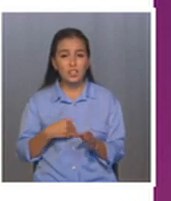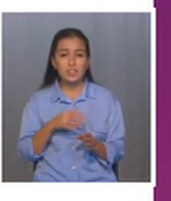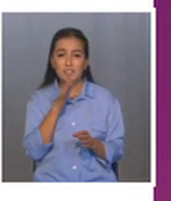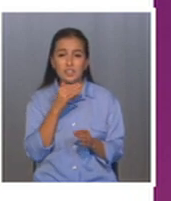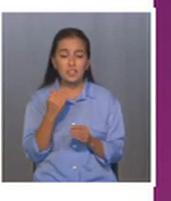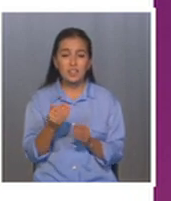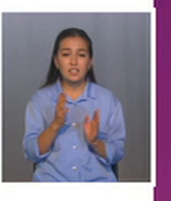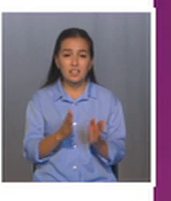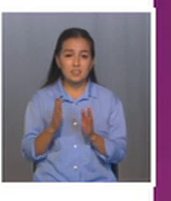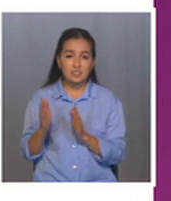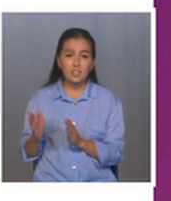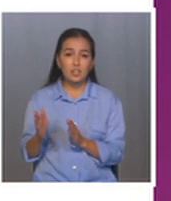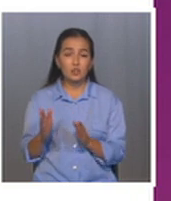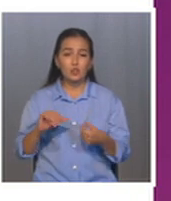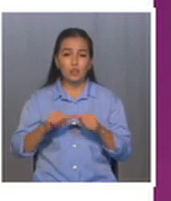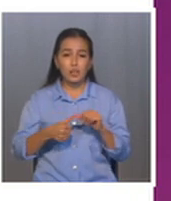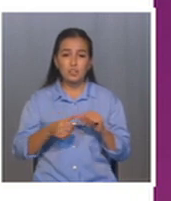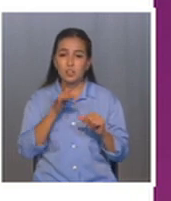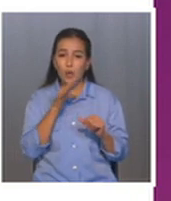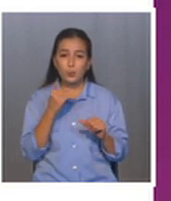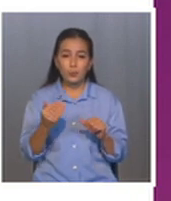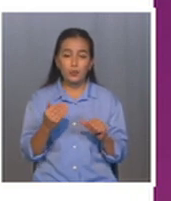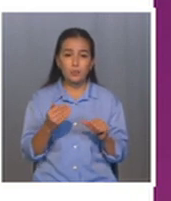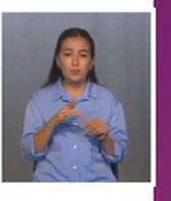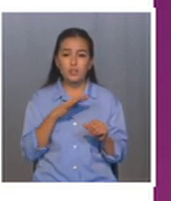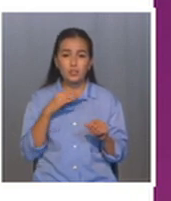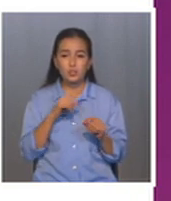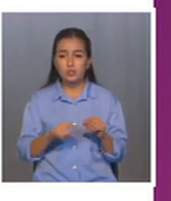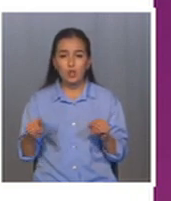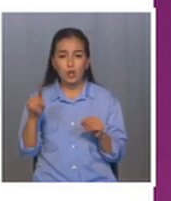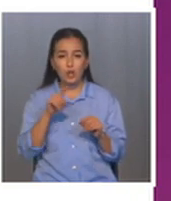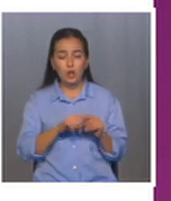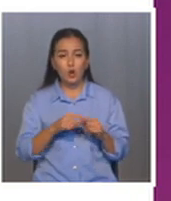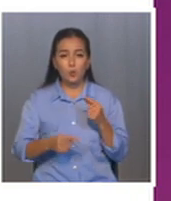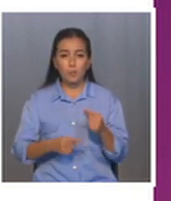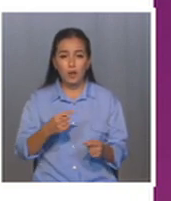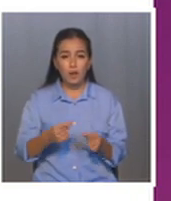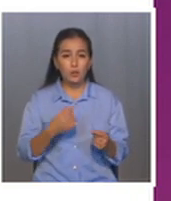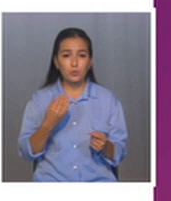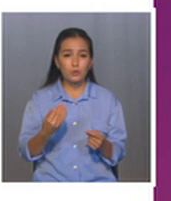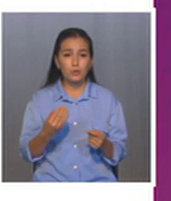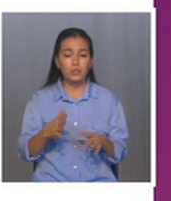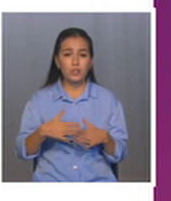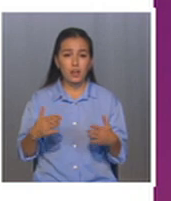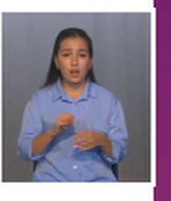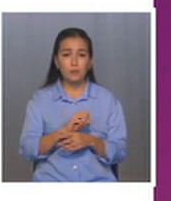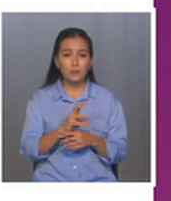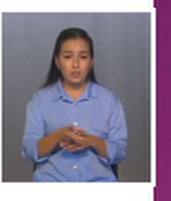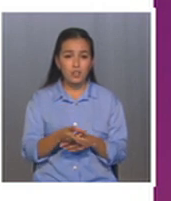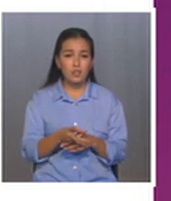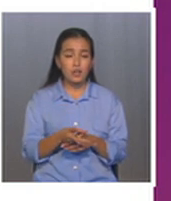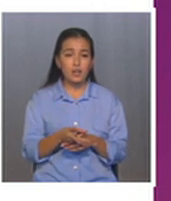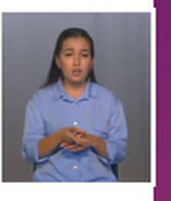кезеңі, тұтас дәуір, бірнеше ұрпақ ғұмыры да кеңінен қамтылып, жан-жақты